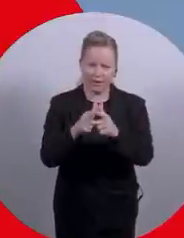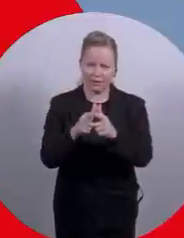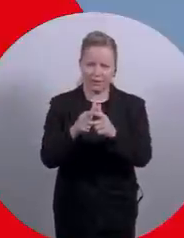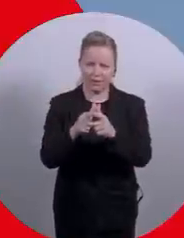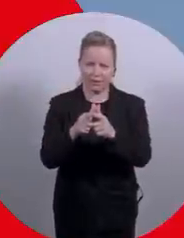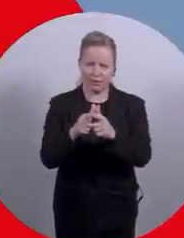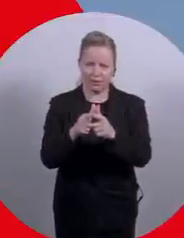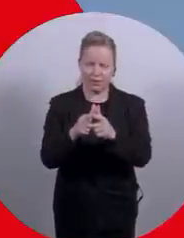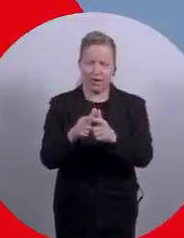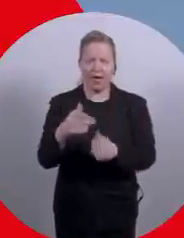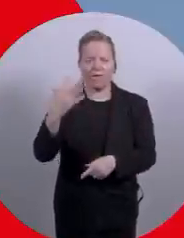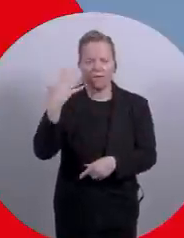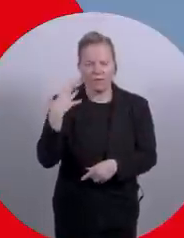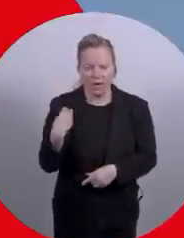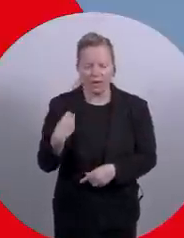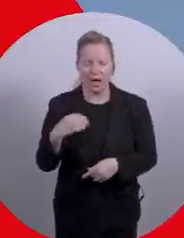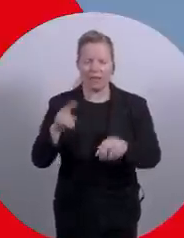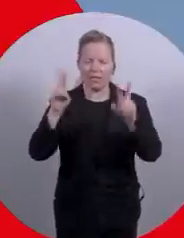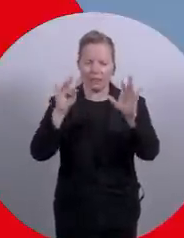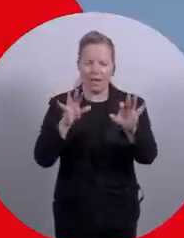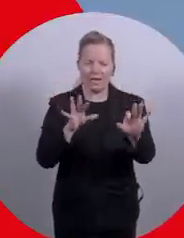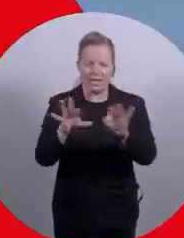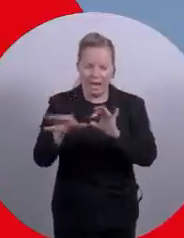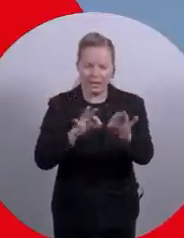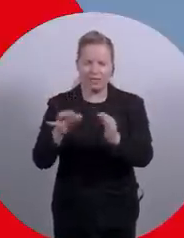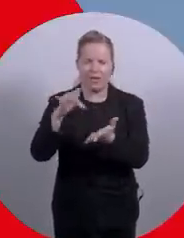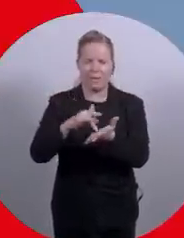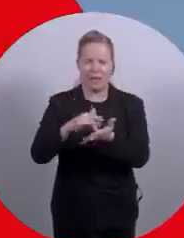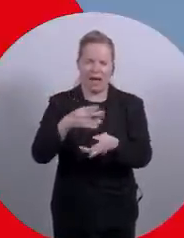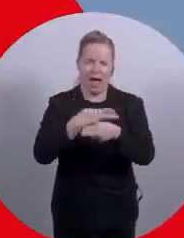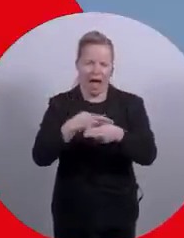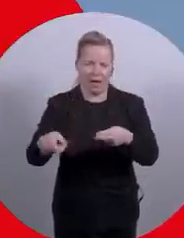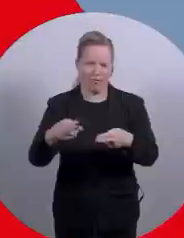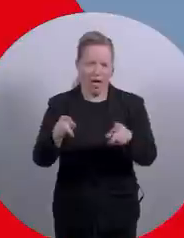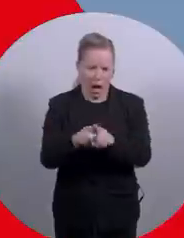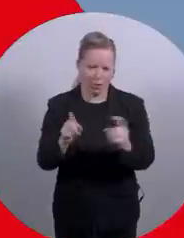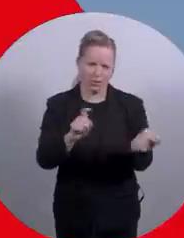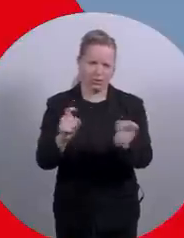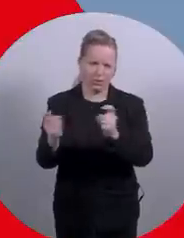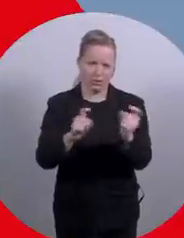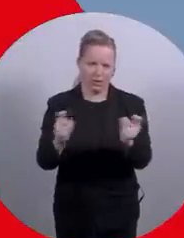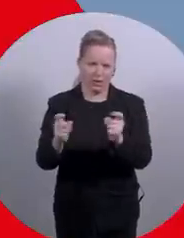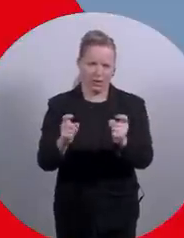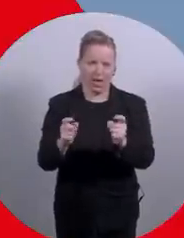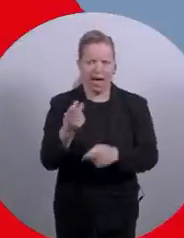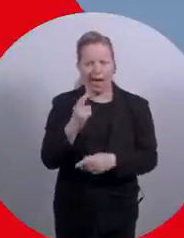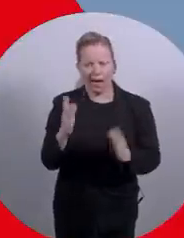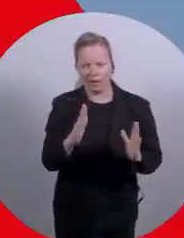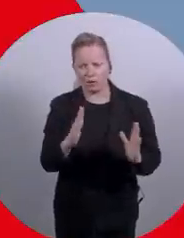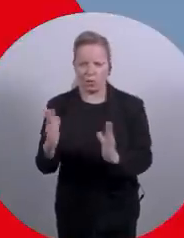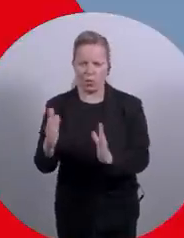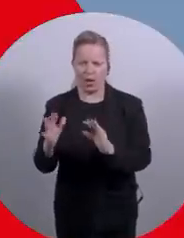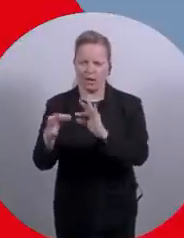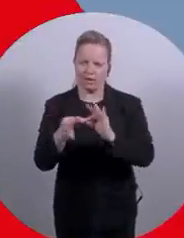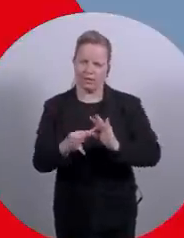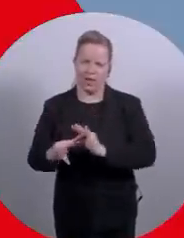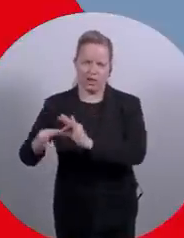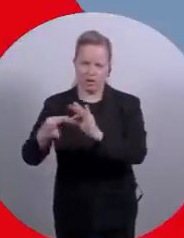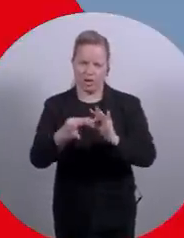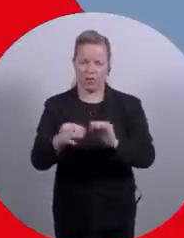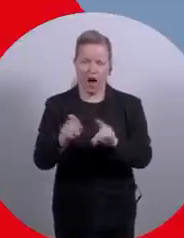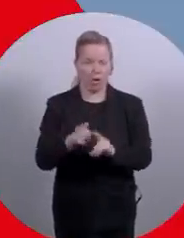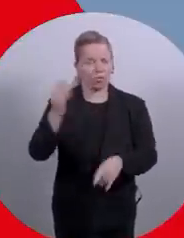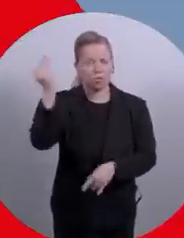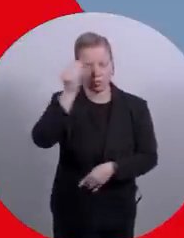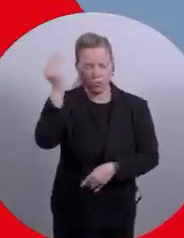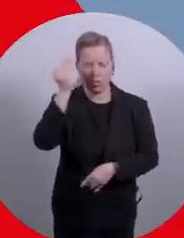wieder über eine selektive mittlere Reife gesprochen auch zeigt sich der Rechtsruck in der Gesellschaft ebenso